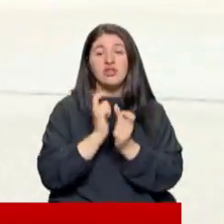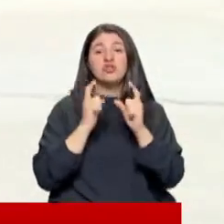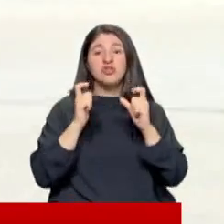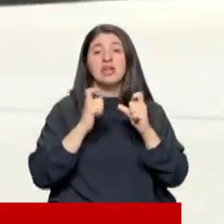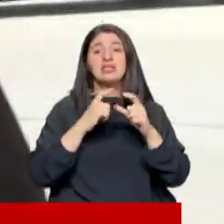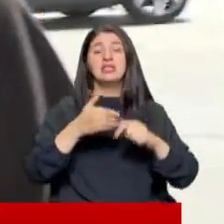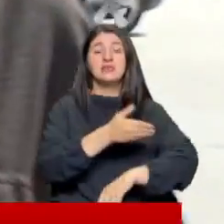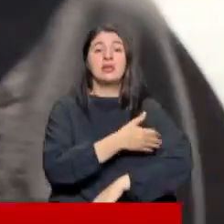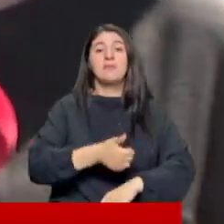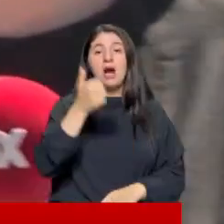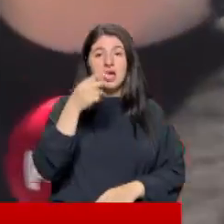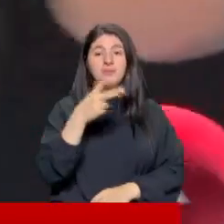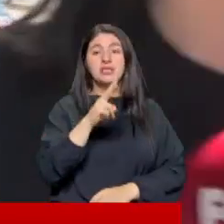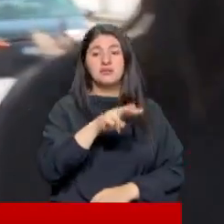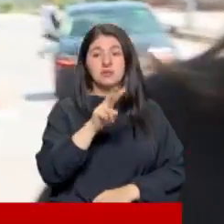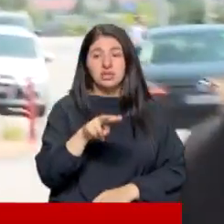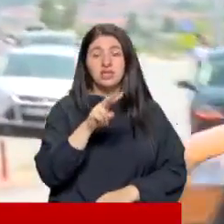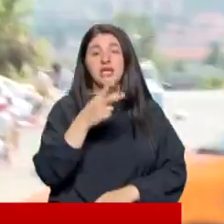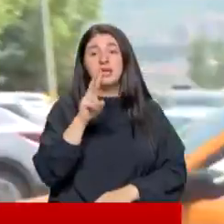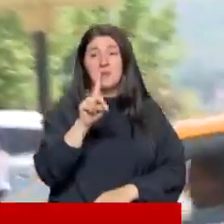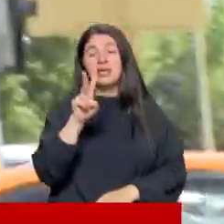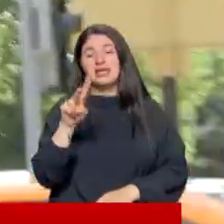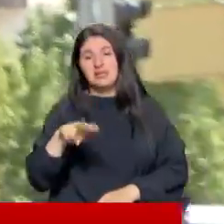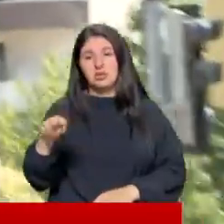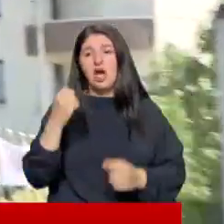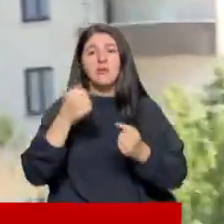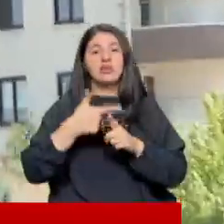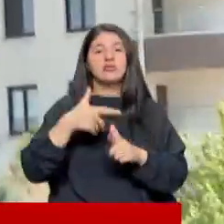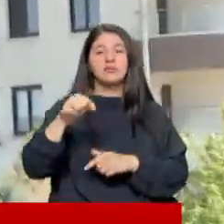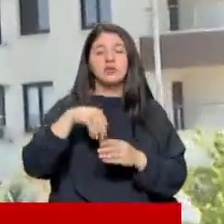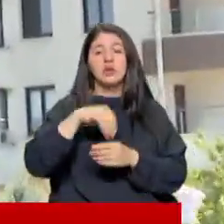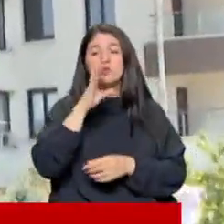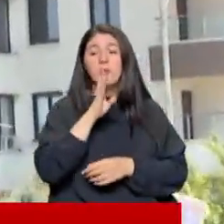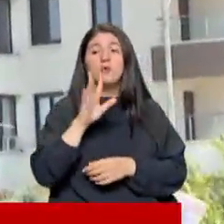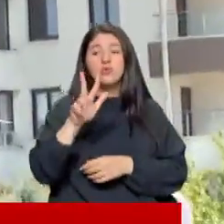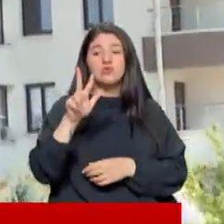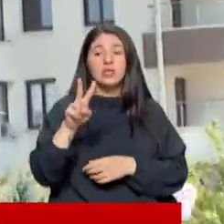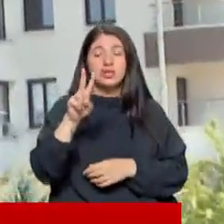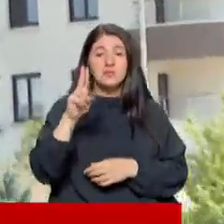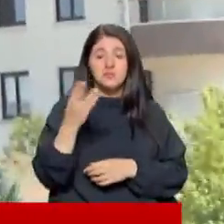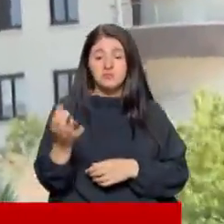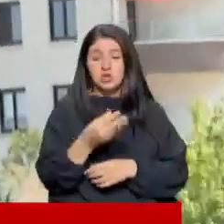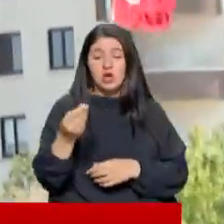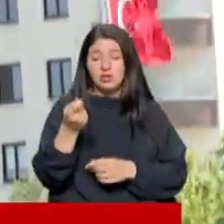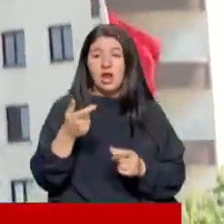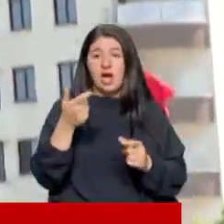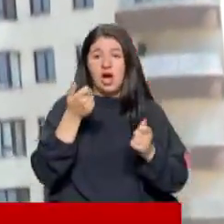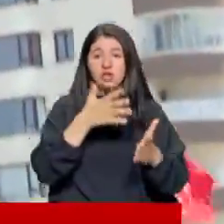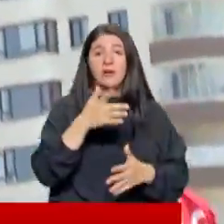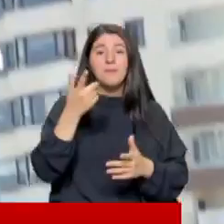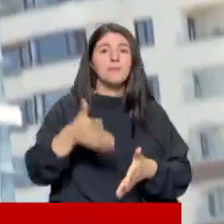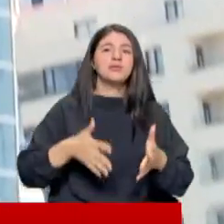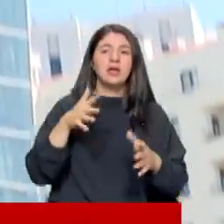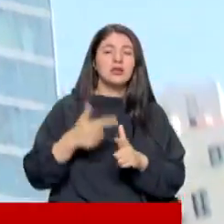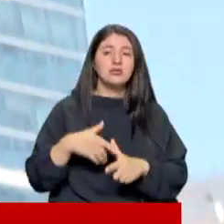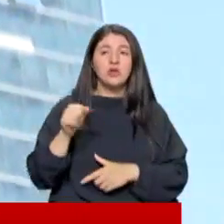Bakanlığı 2021-2022 yıllarında araç kiralaması için 437 milyon lira harcarken bina kiralamasına